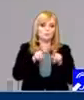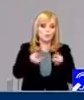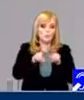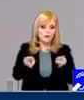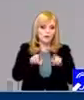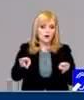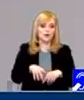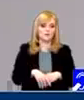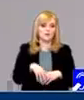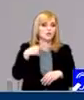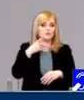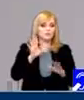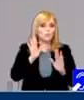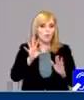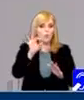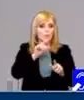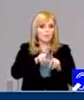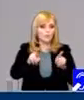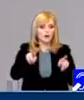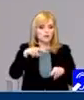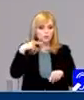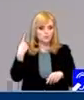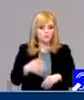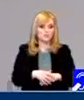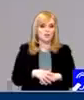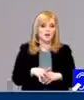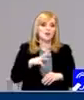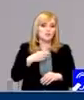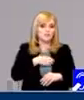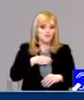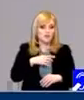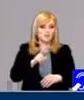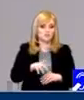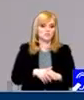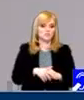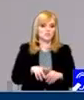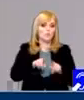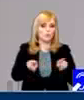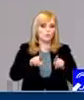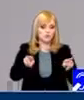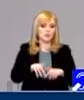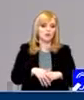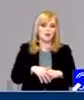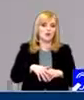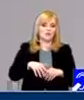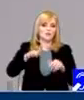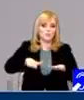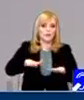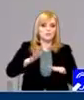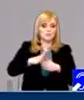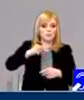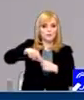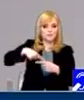despre contracararea propagandei rusești, de care mă întrebați dumneavoastră. La fel de important este și contracararea propagandei oligarhice locale